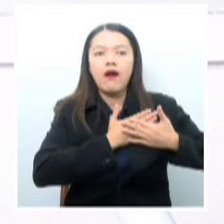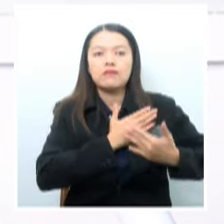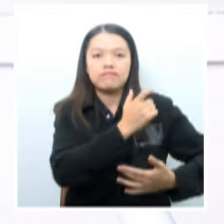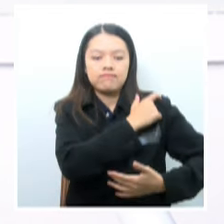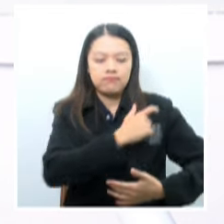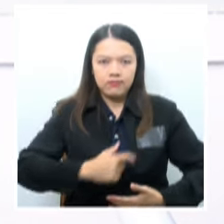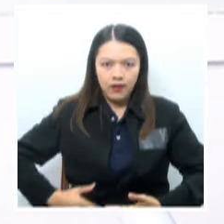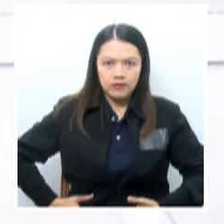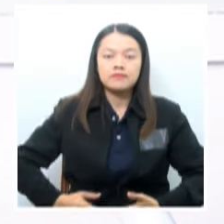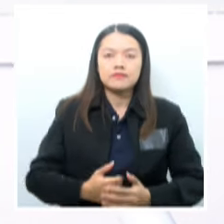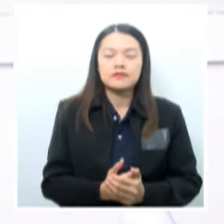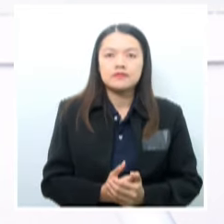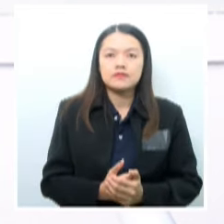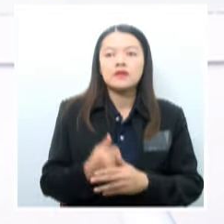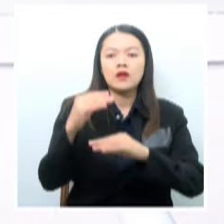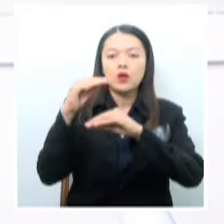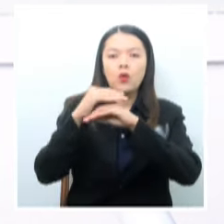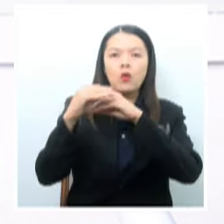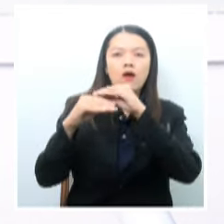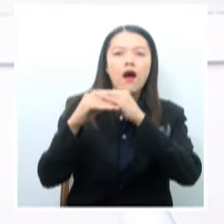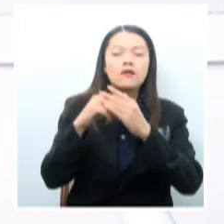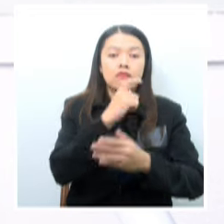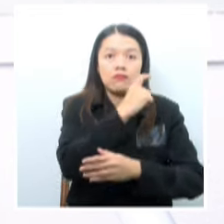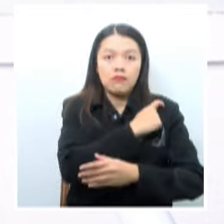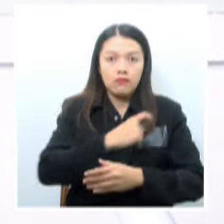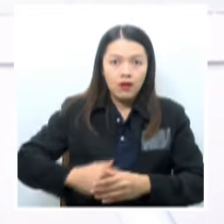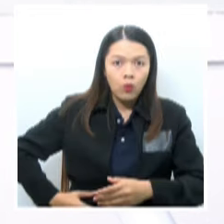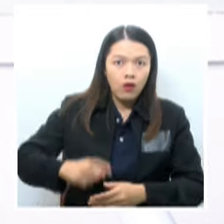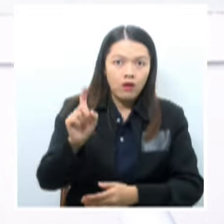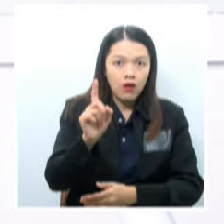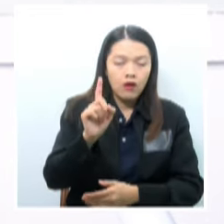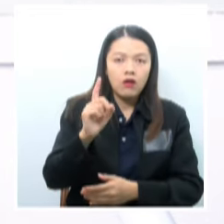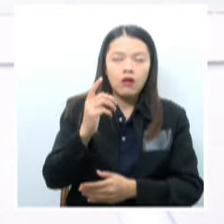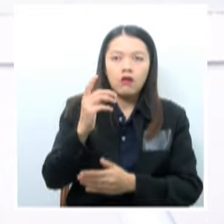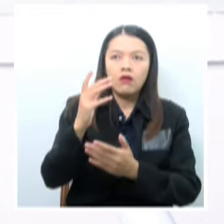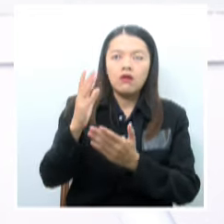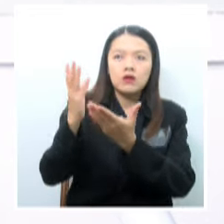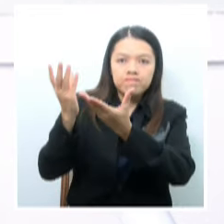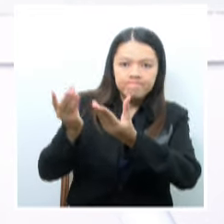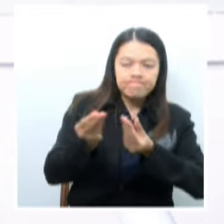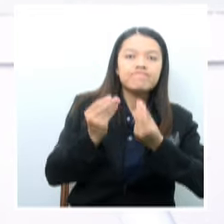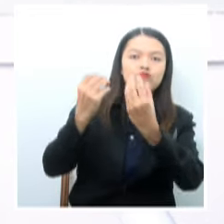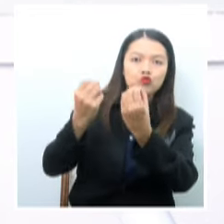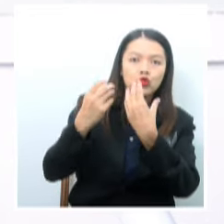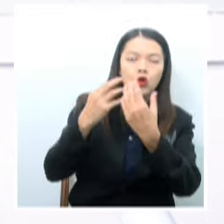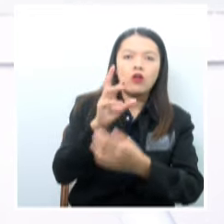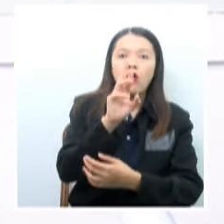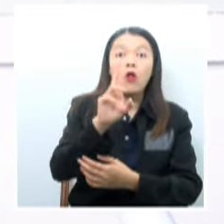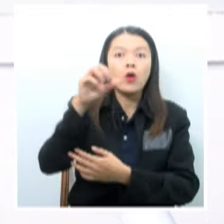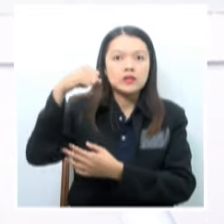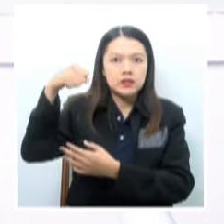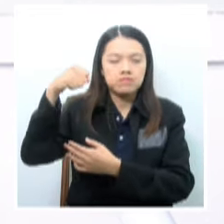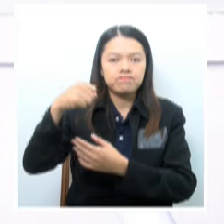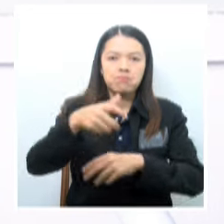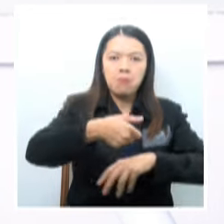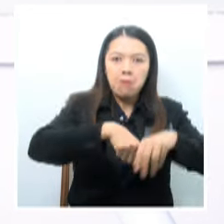แล้วต่อเนื่องกันเลยค่ะกับโครงการตามพระราชดำรินะคะวันนี้จะเป็นเรื่องราวของการน้อมนำพระบรมราโชบายของในหลวงรัชกาลที่10ลงสู่การป